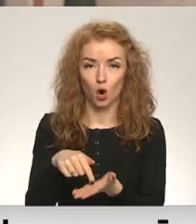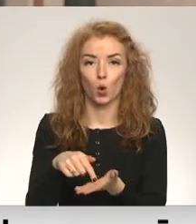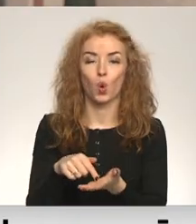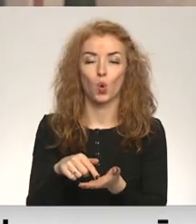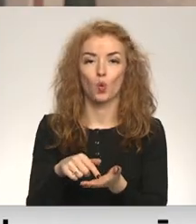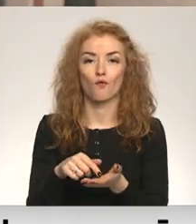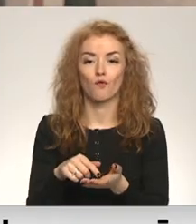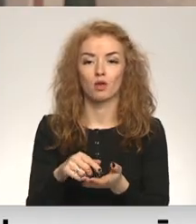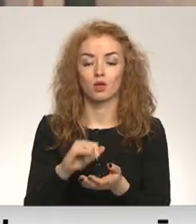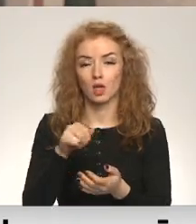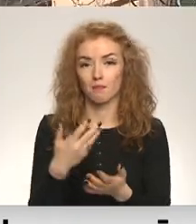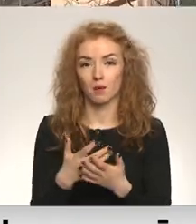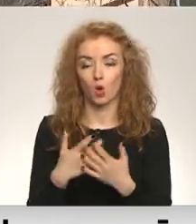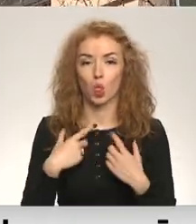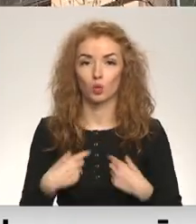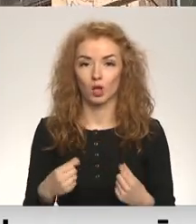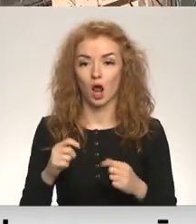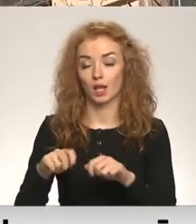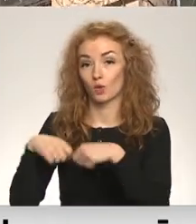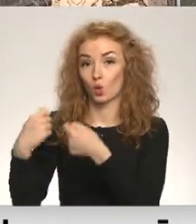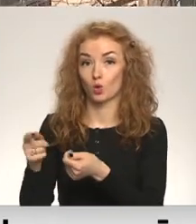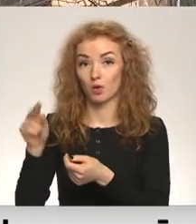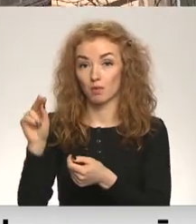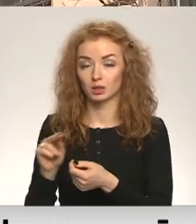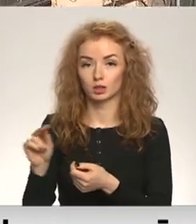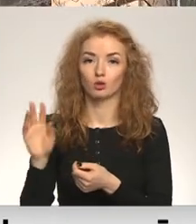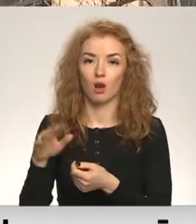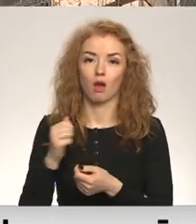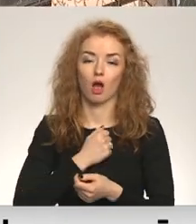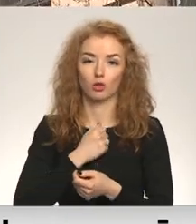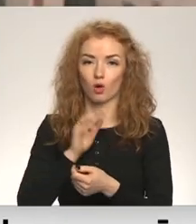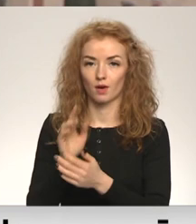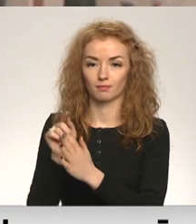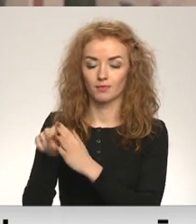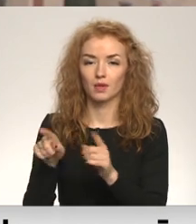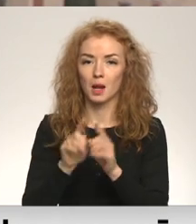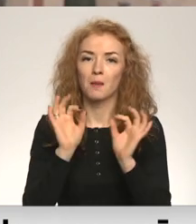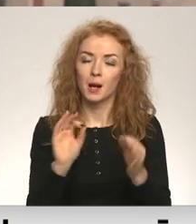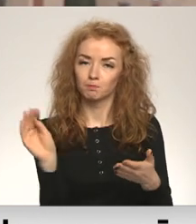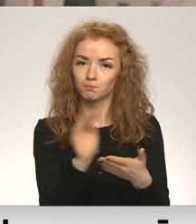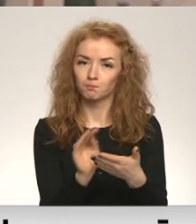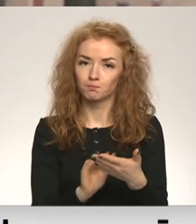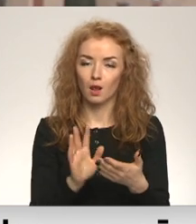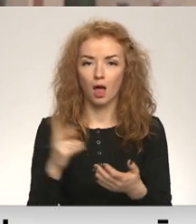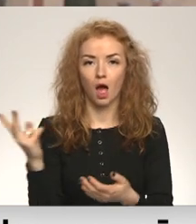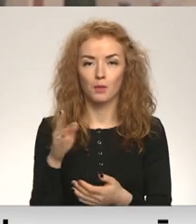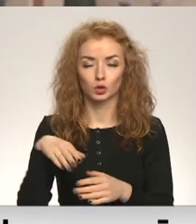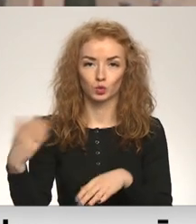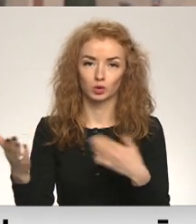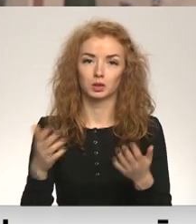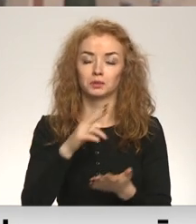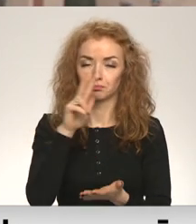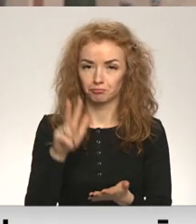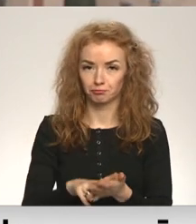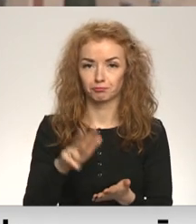arī gadījumā, tātad Luterāņiem tiek nodot šī baznīca. Arī mēs mēģinām atrast formulējumus, kas ir pieņemams abām pusēm, ja? Abām